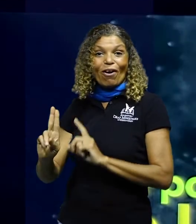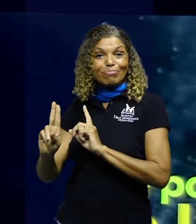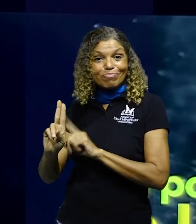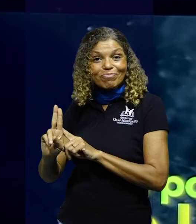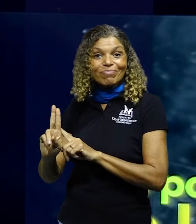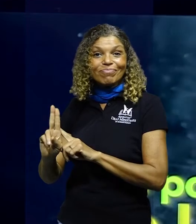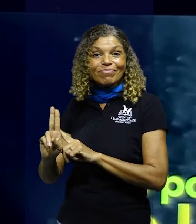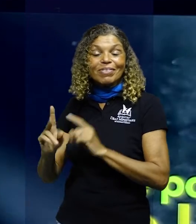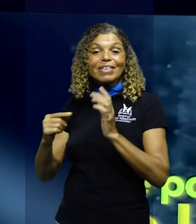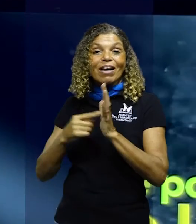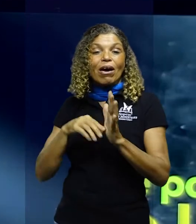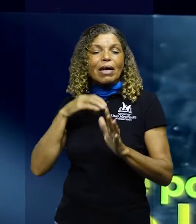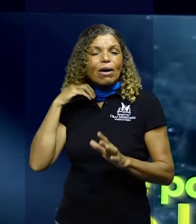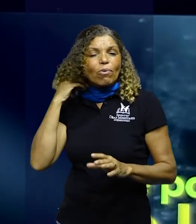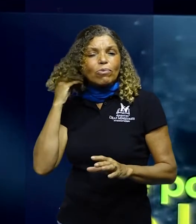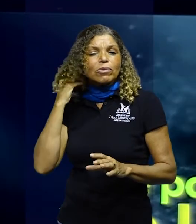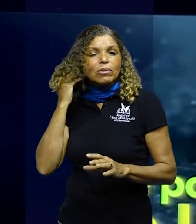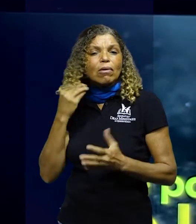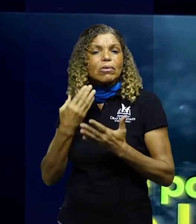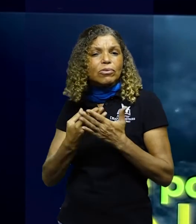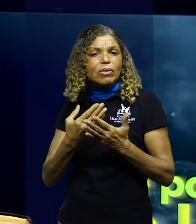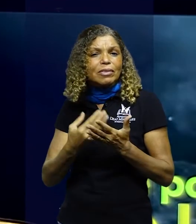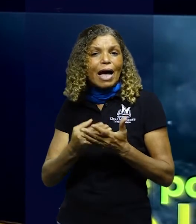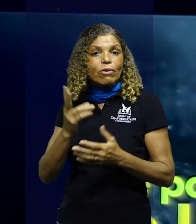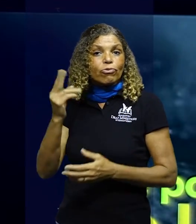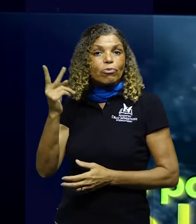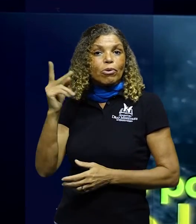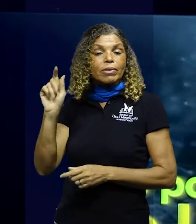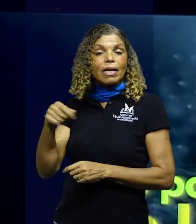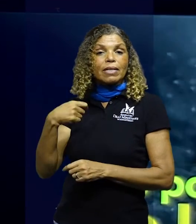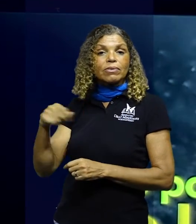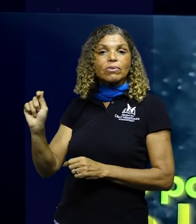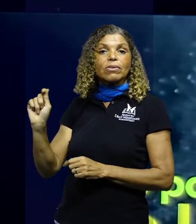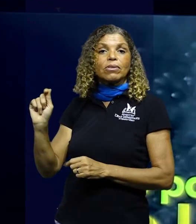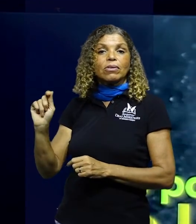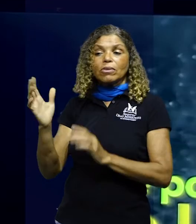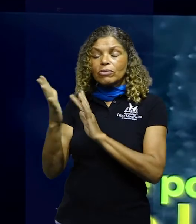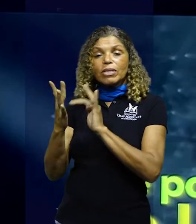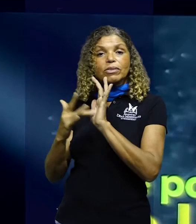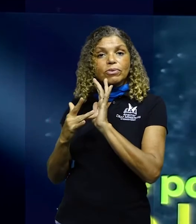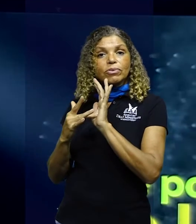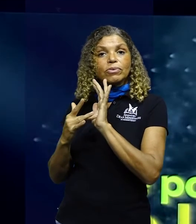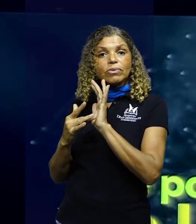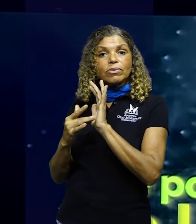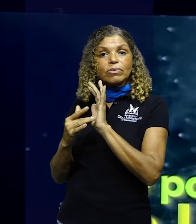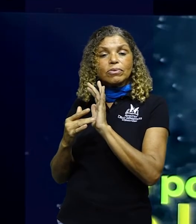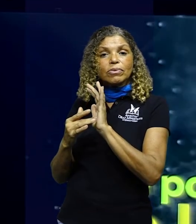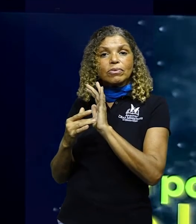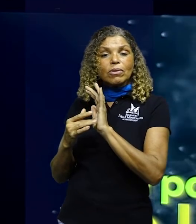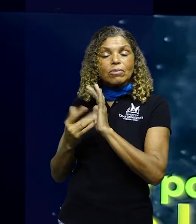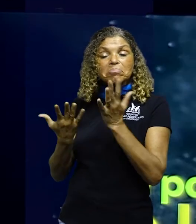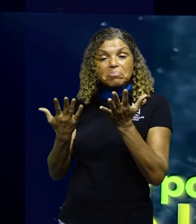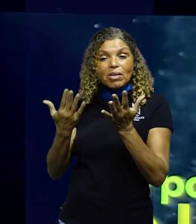cette conscience de la nature, de la double nature, de la nature unique du Christ, nous considérons que celui que